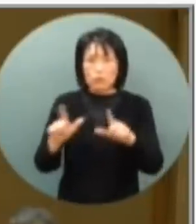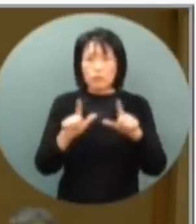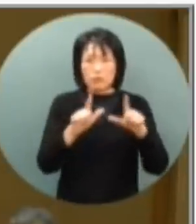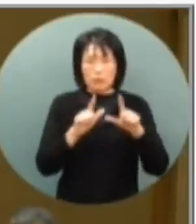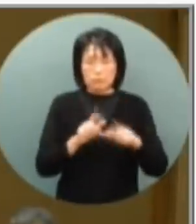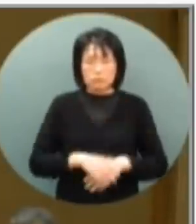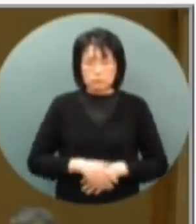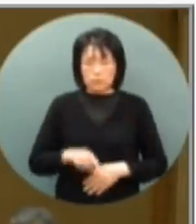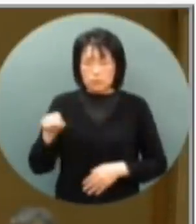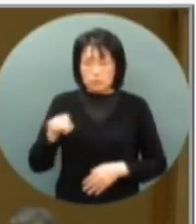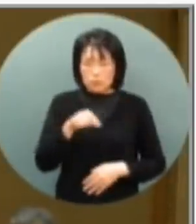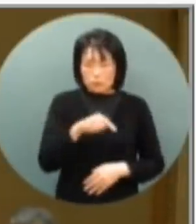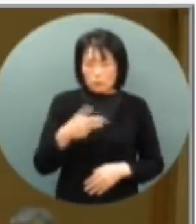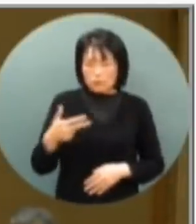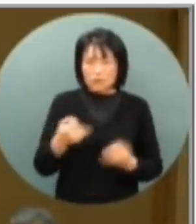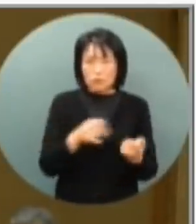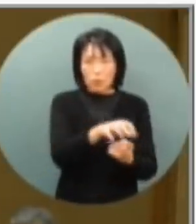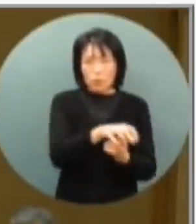村で独自に